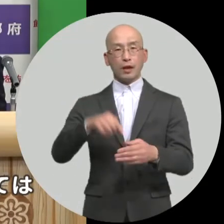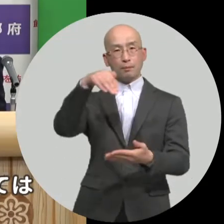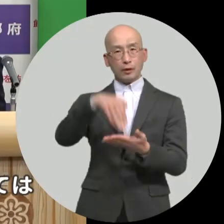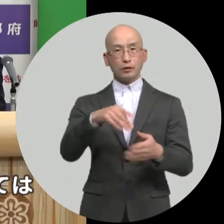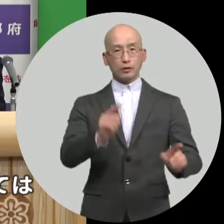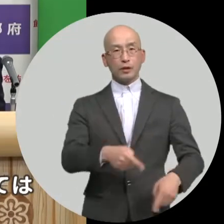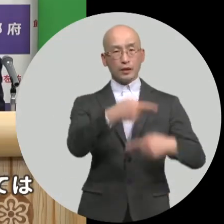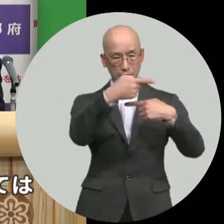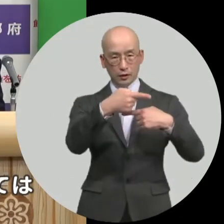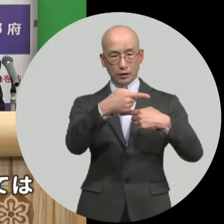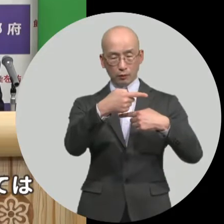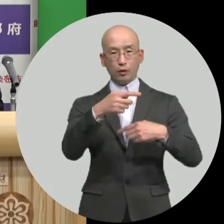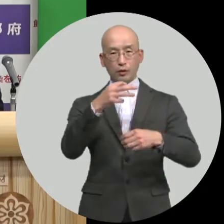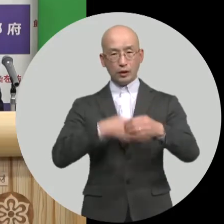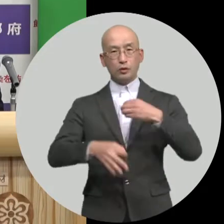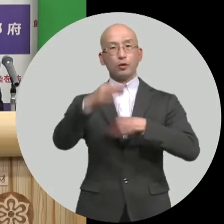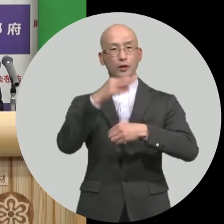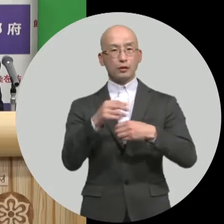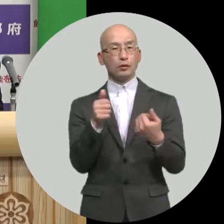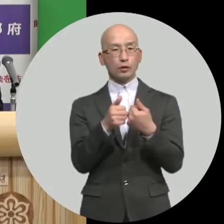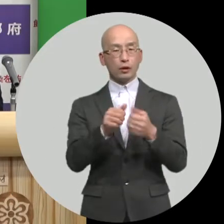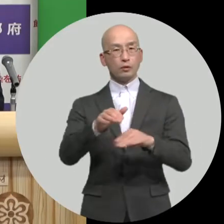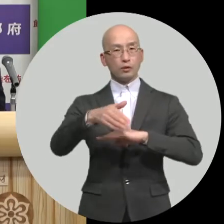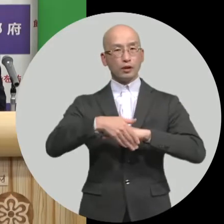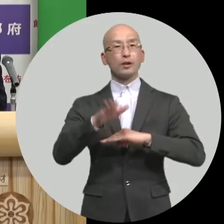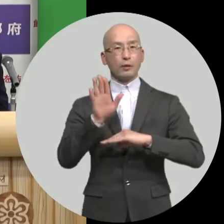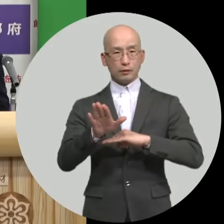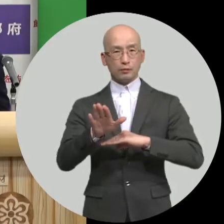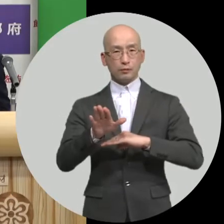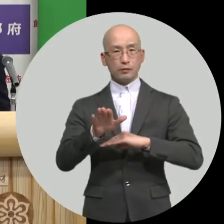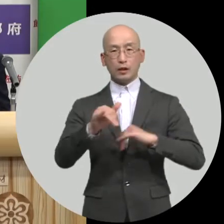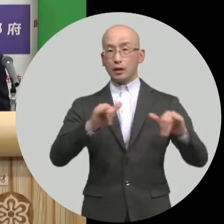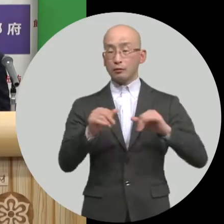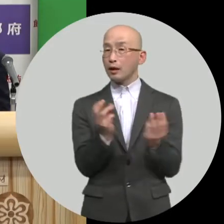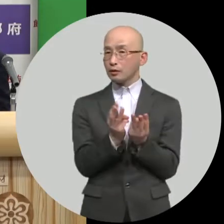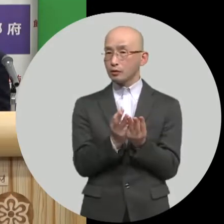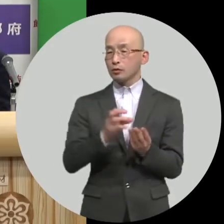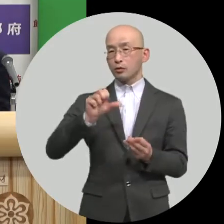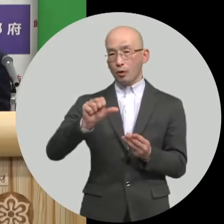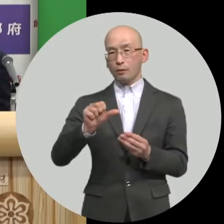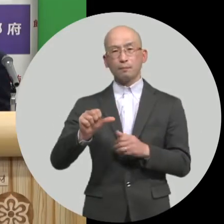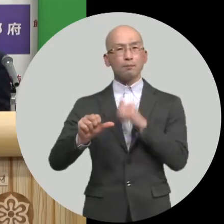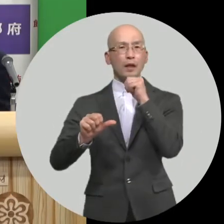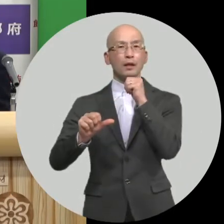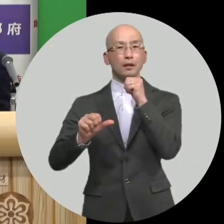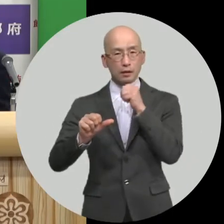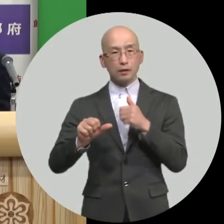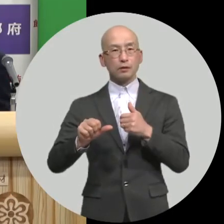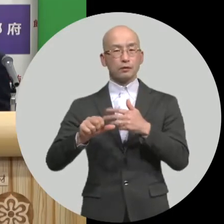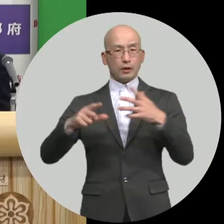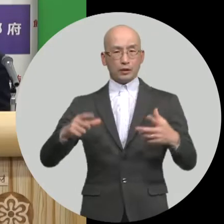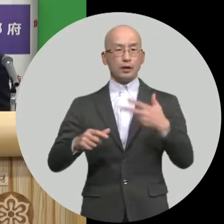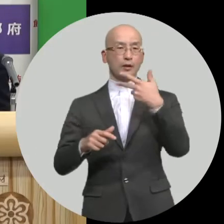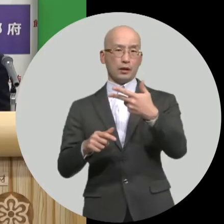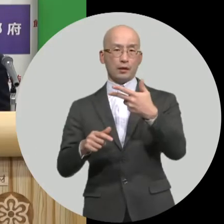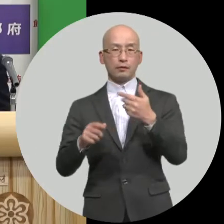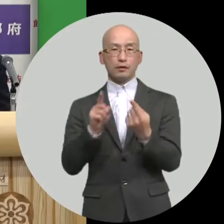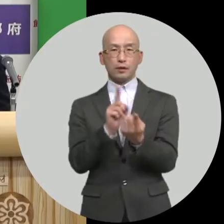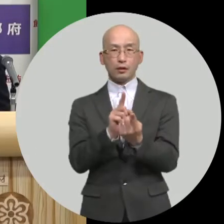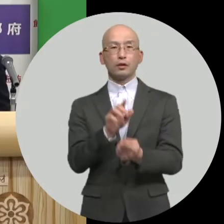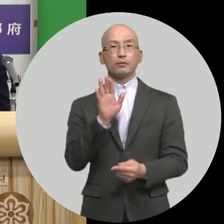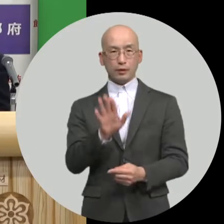ということで、しかも、5回線から7回線に拡充をするという形で、対応していきたいというふうに思っ